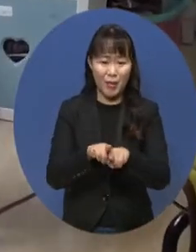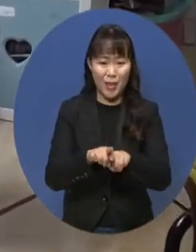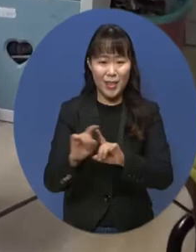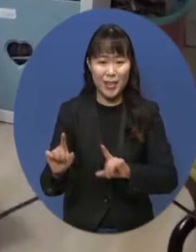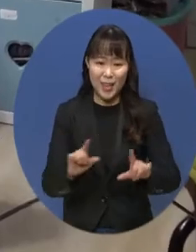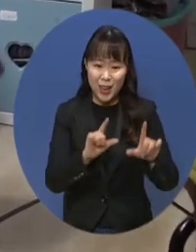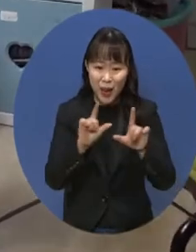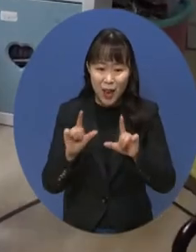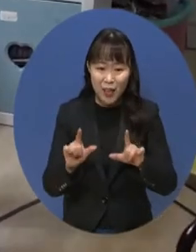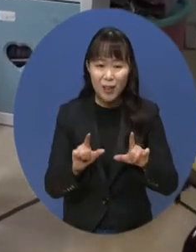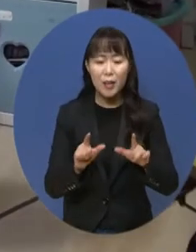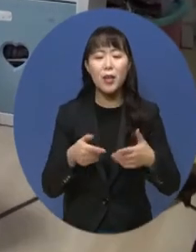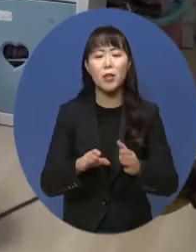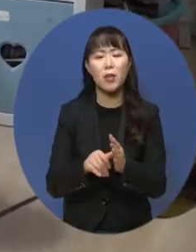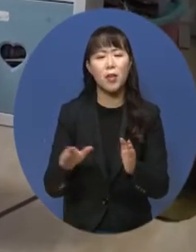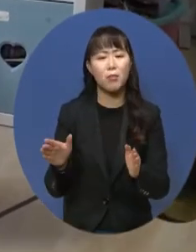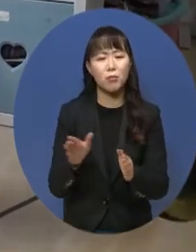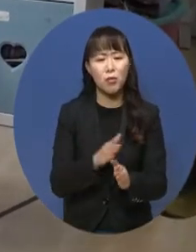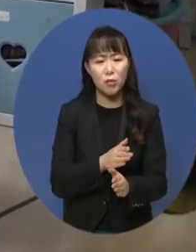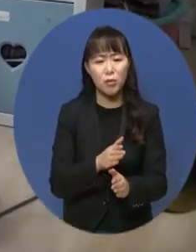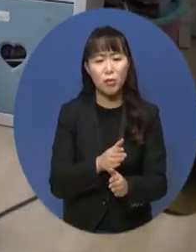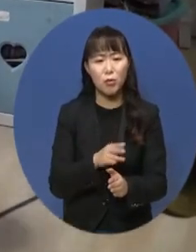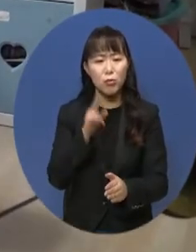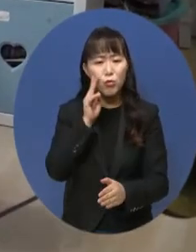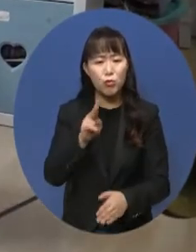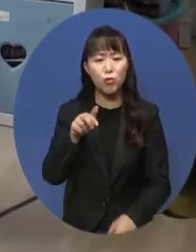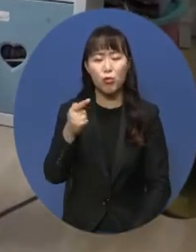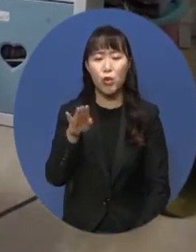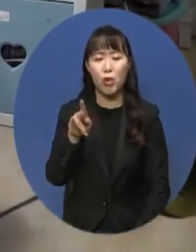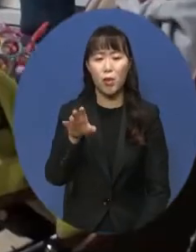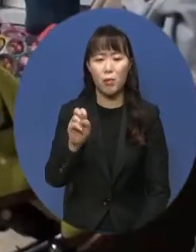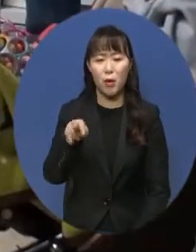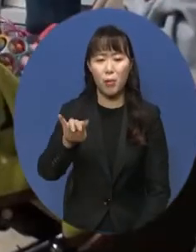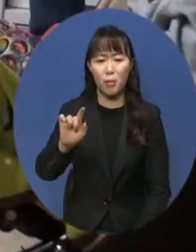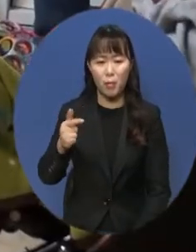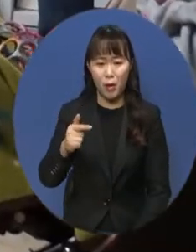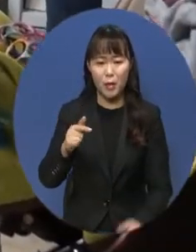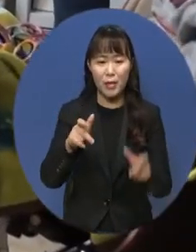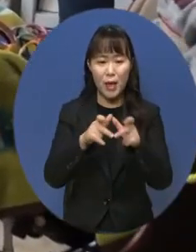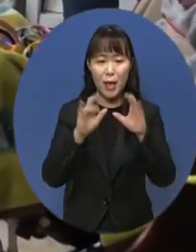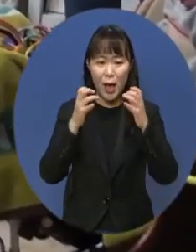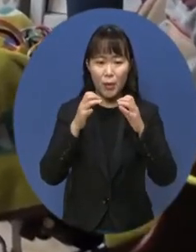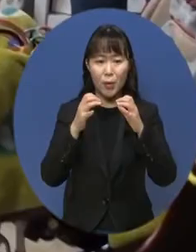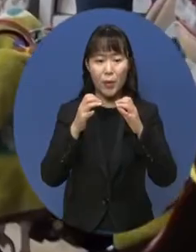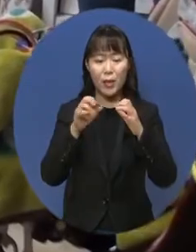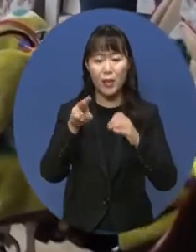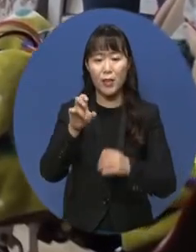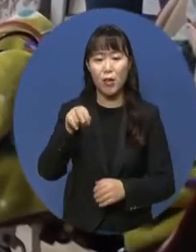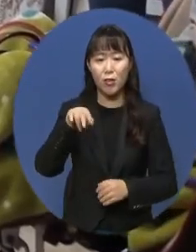있는 선천성 중증 뇌병변 장애아동 영선의 가정을 방문했습니다.